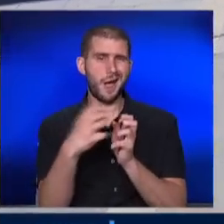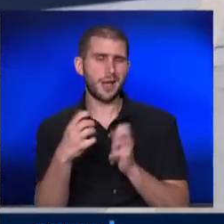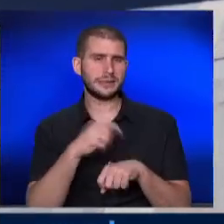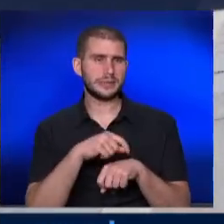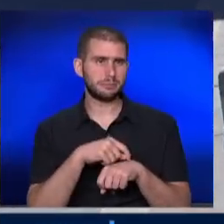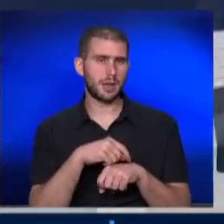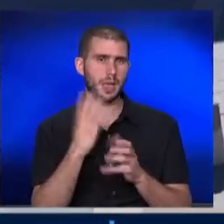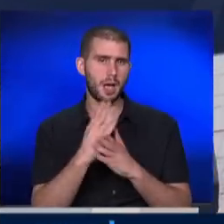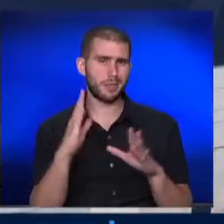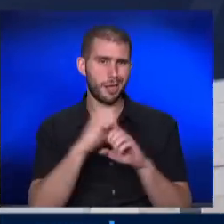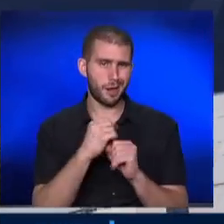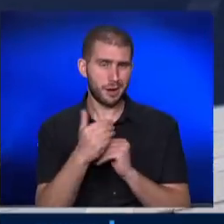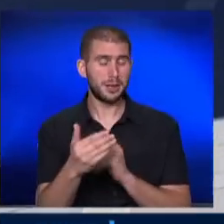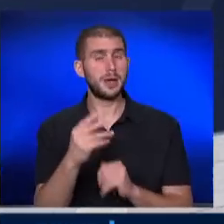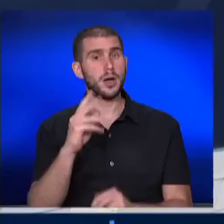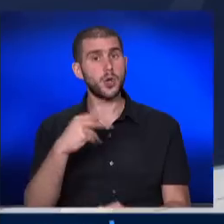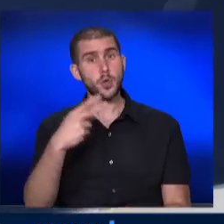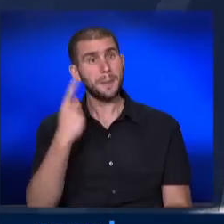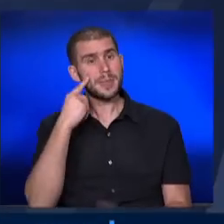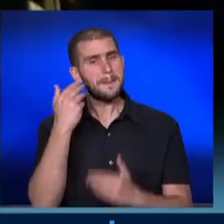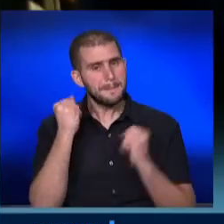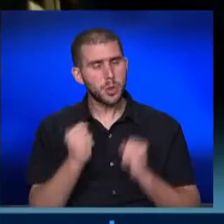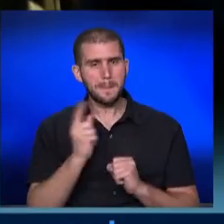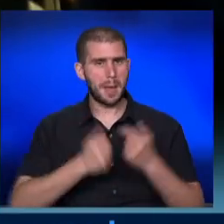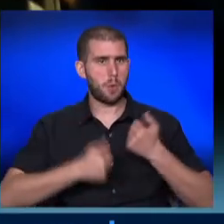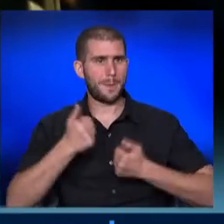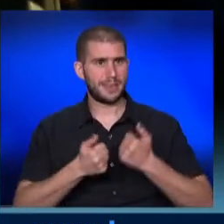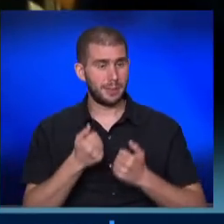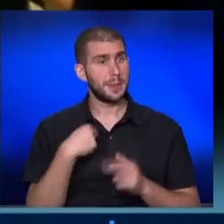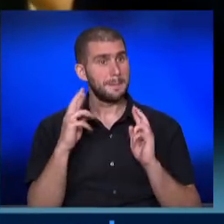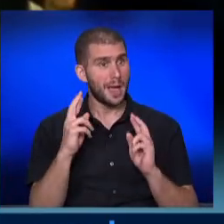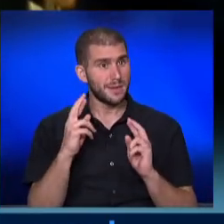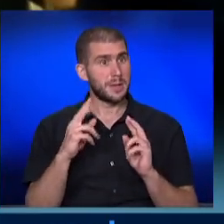לתוך הלילה. מחורתיים נדע סופית מהמועמדים. אנחנו